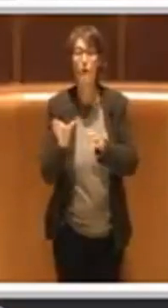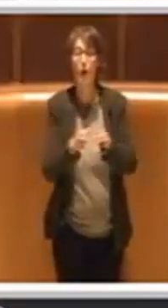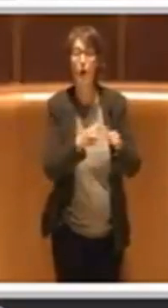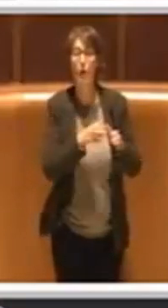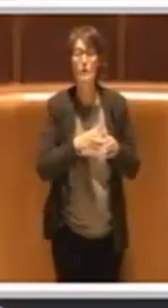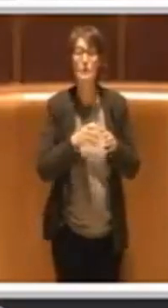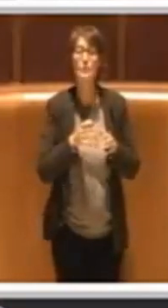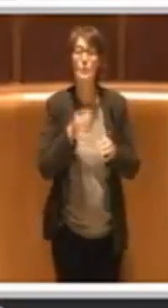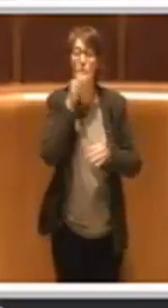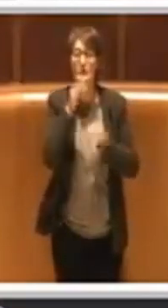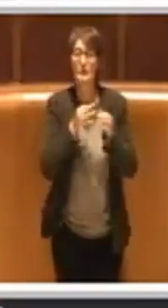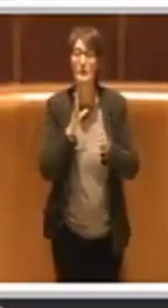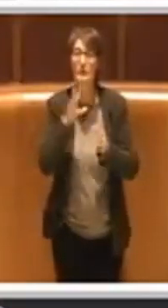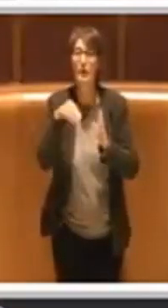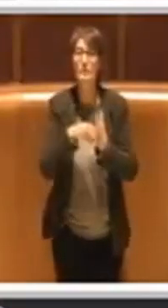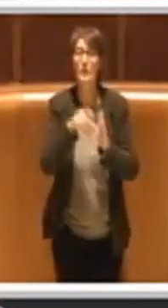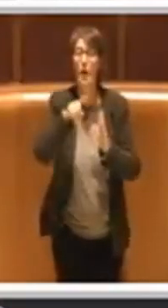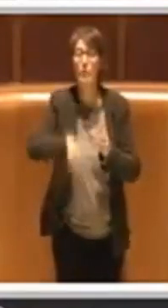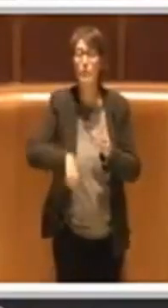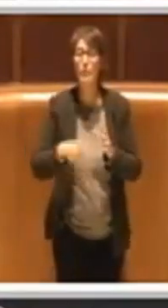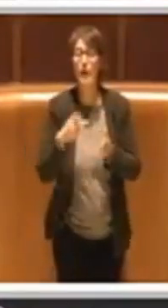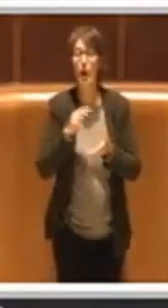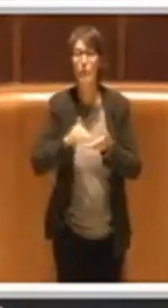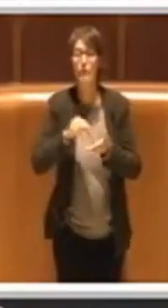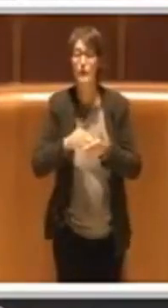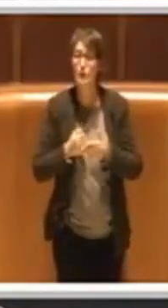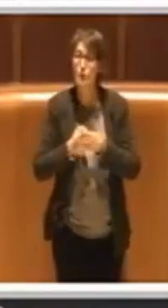di supporto alla consulta.